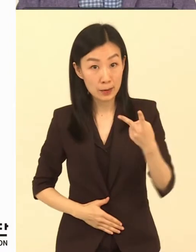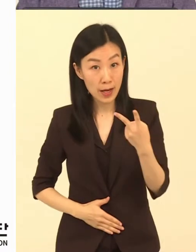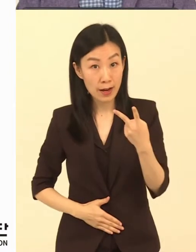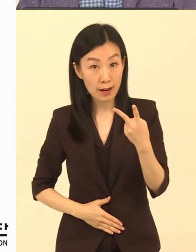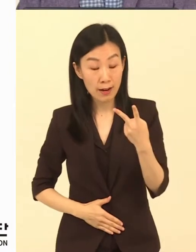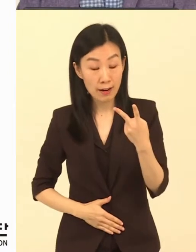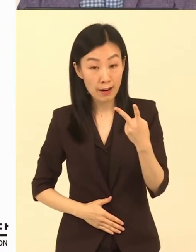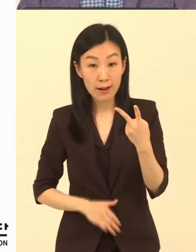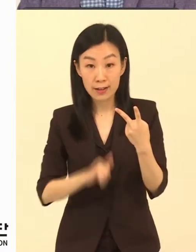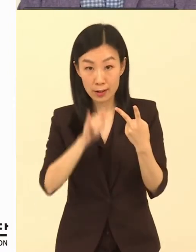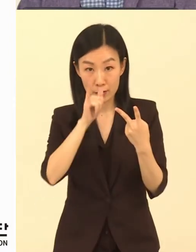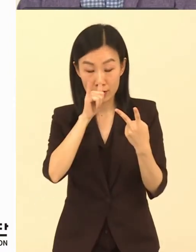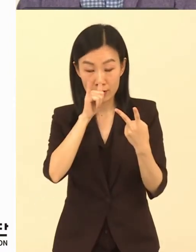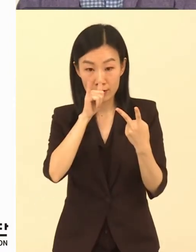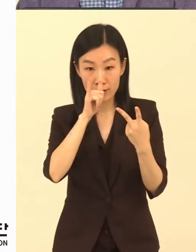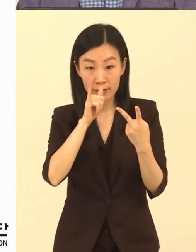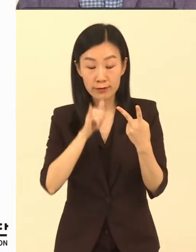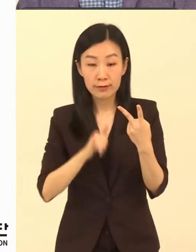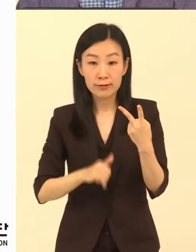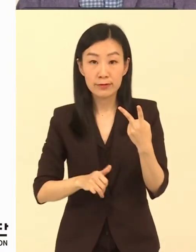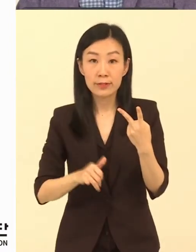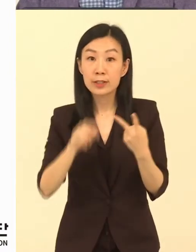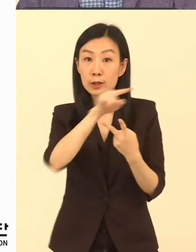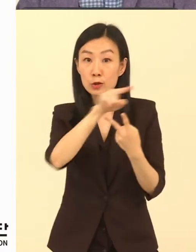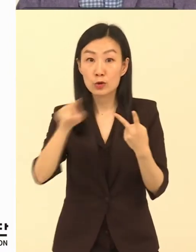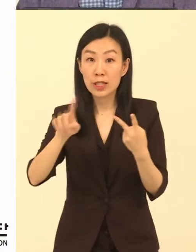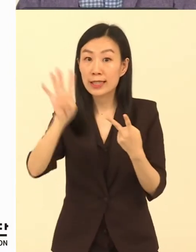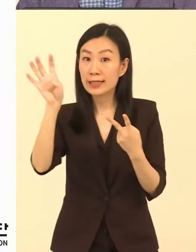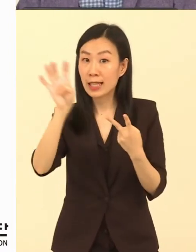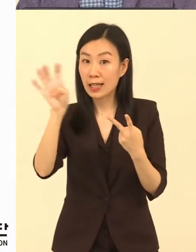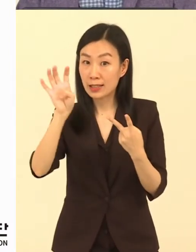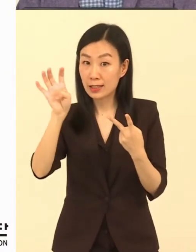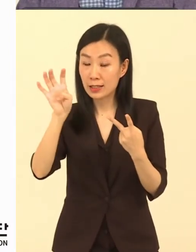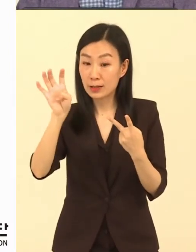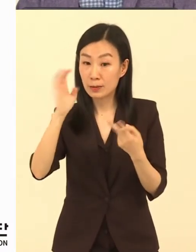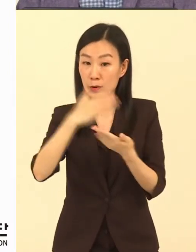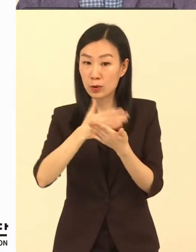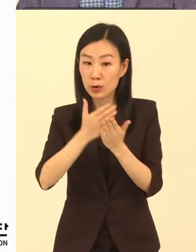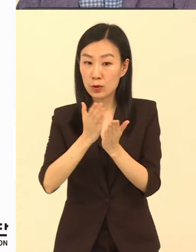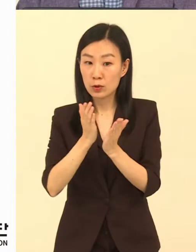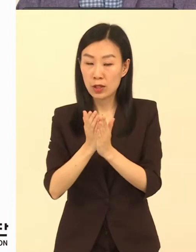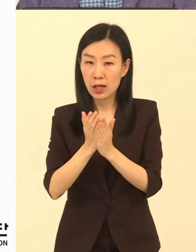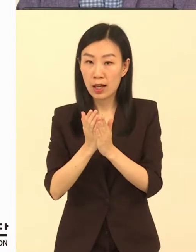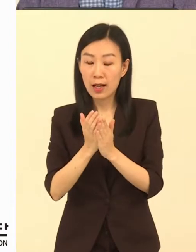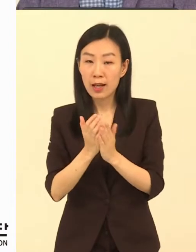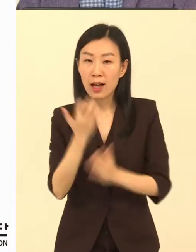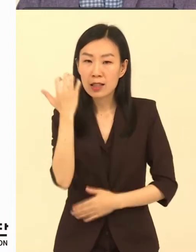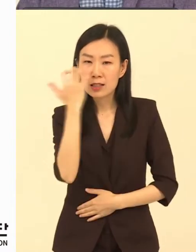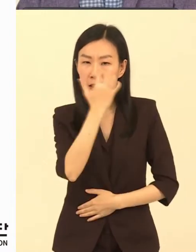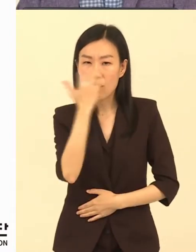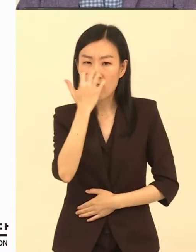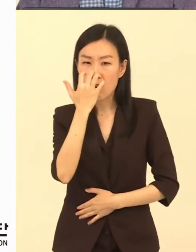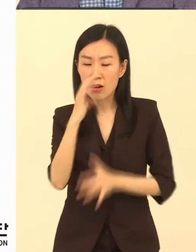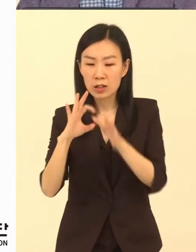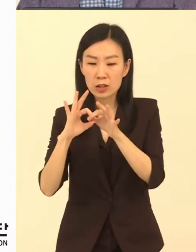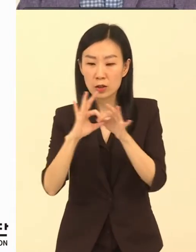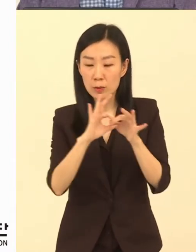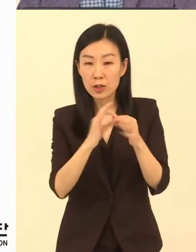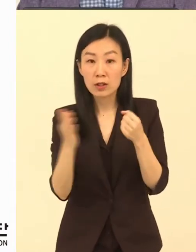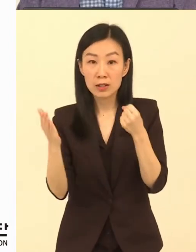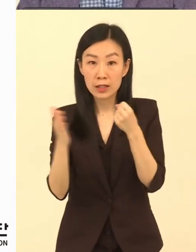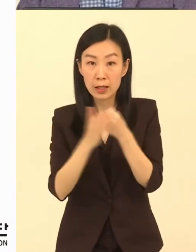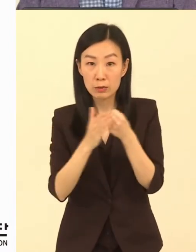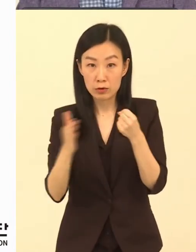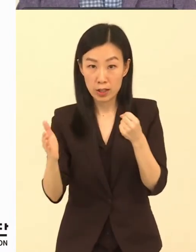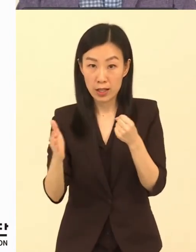것으로 알려져 있고 그중 40여 개가 직접적인 성 접촉을 통해 전파되는 것으로